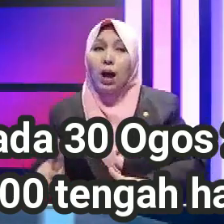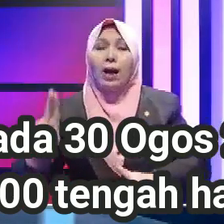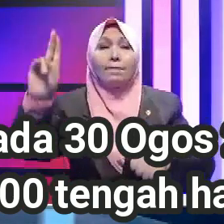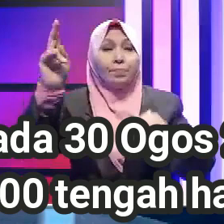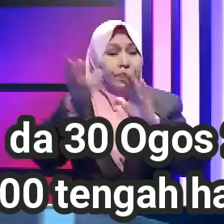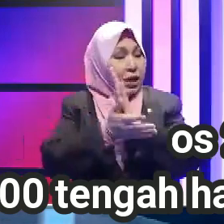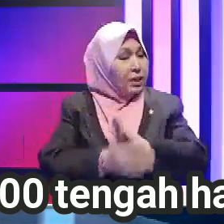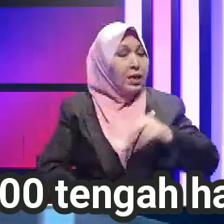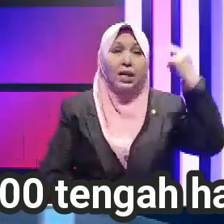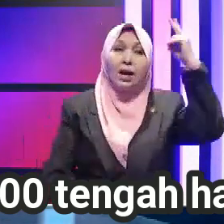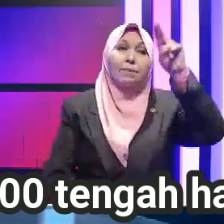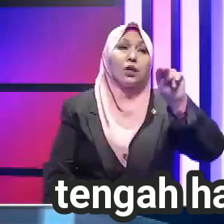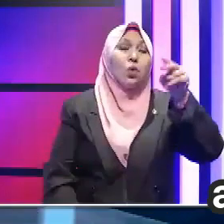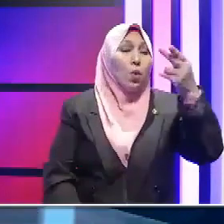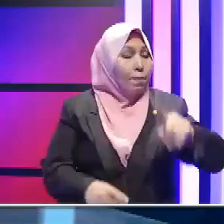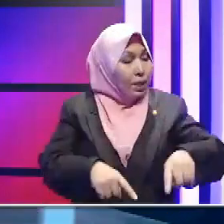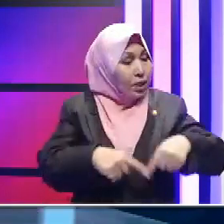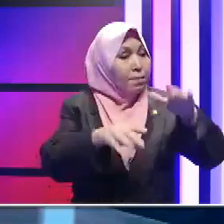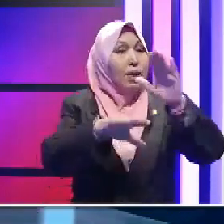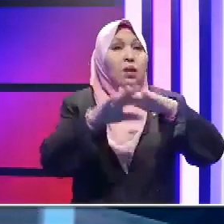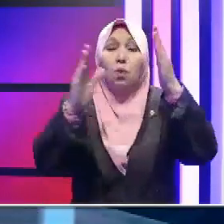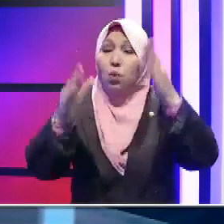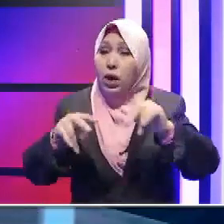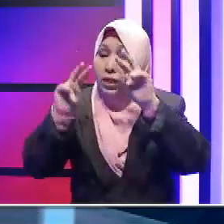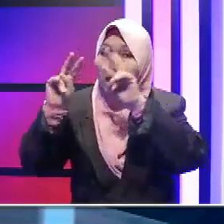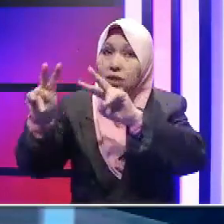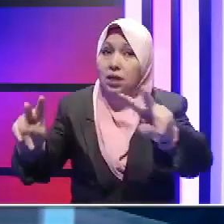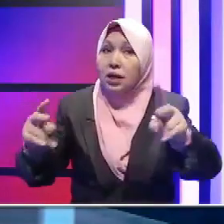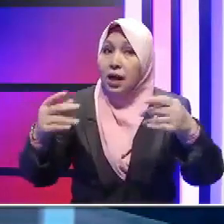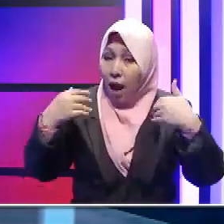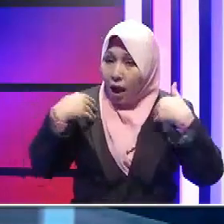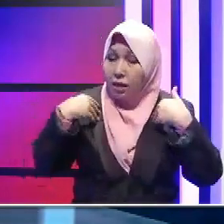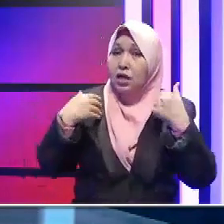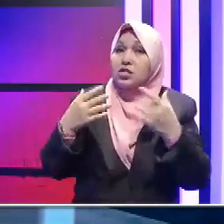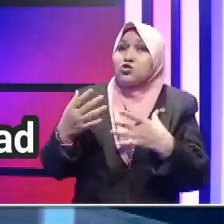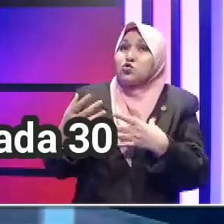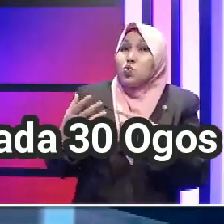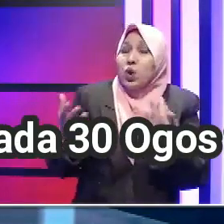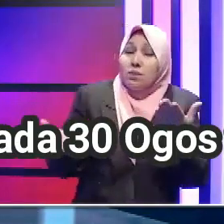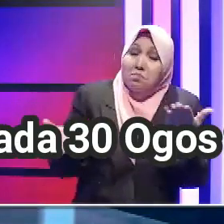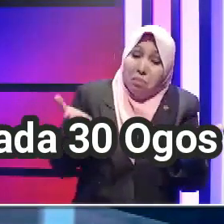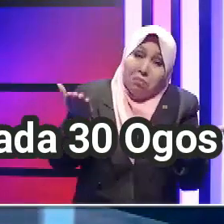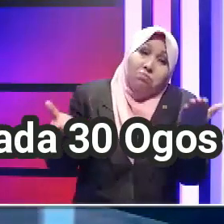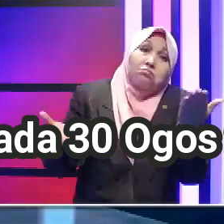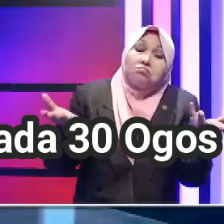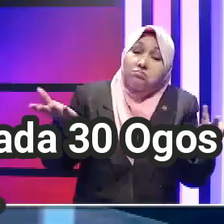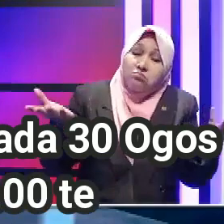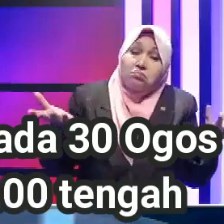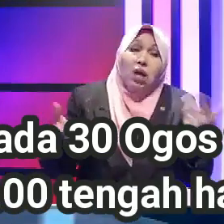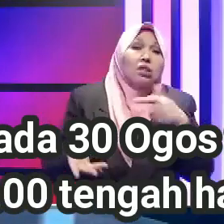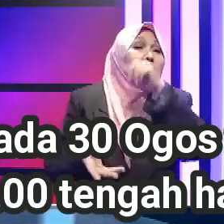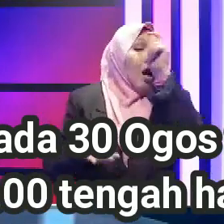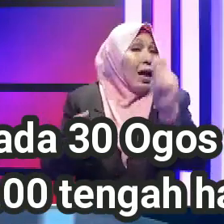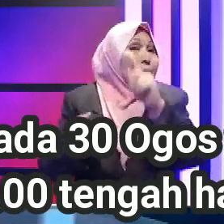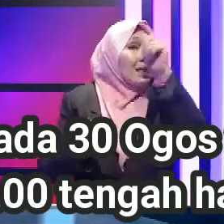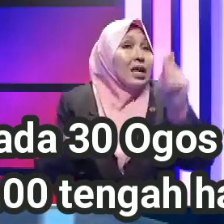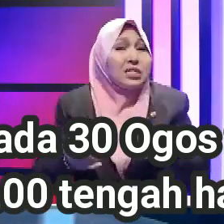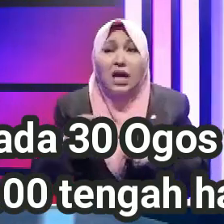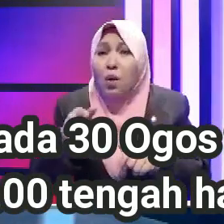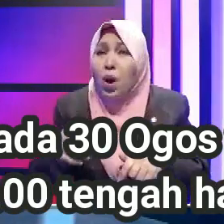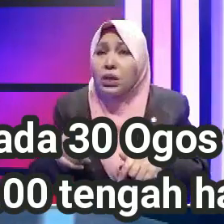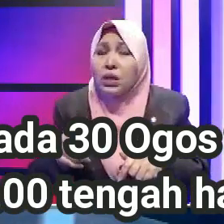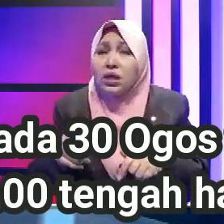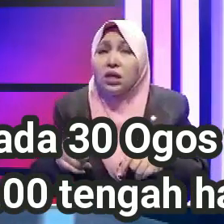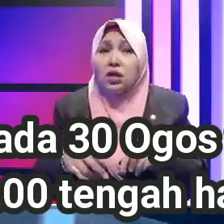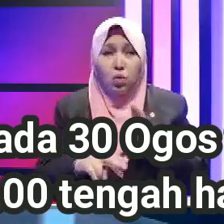Nuh pergi kepada orang-orang yang dilihat berpotensi ya mungkin bertanya lebih lanjut awak ni